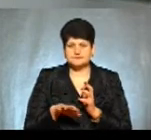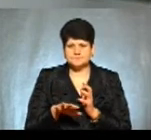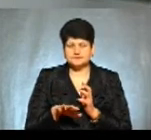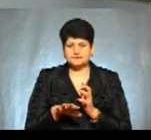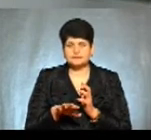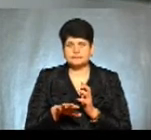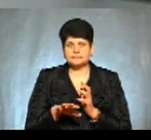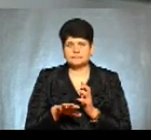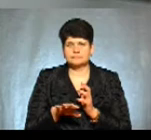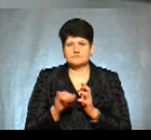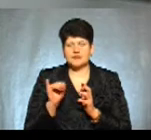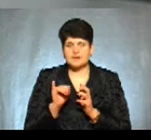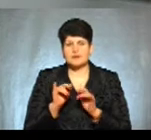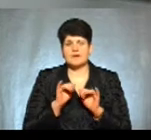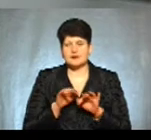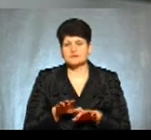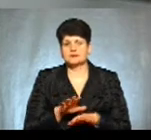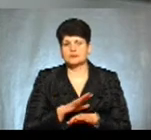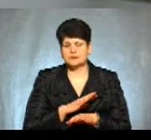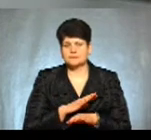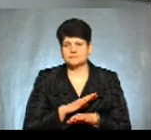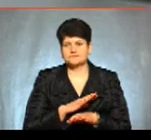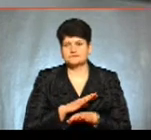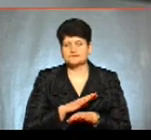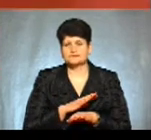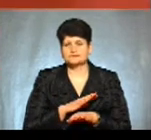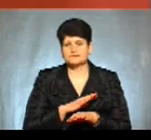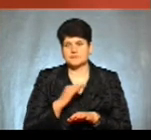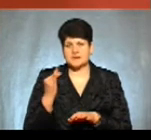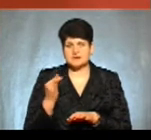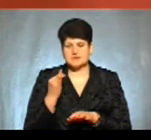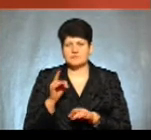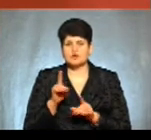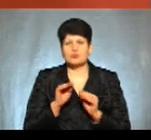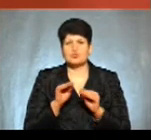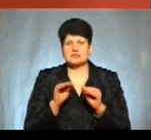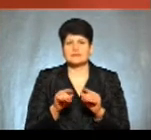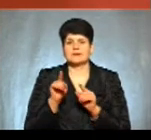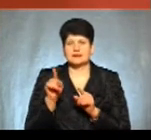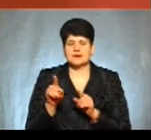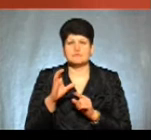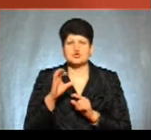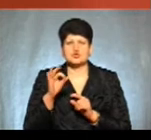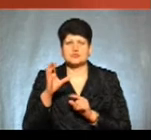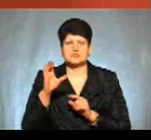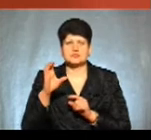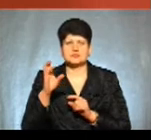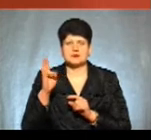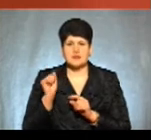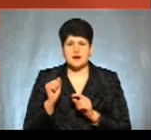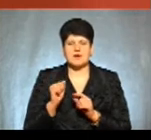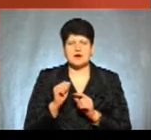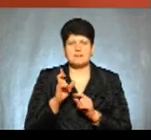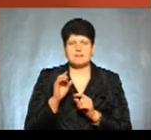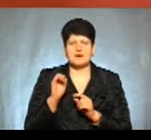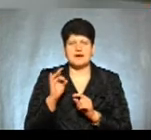і акція була досить цікавою, щоб посадити там і сосну, і березу,